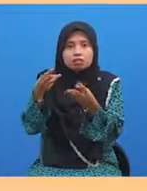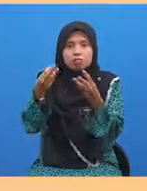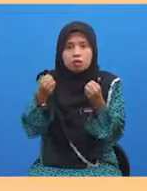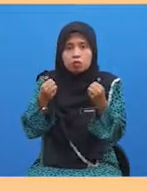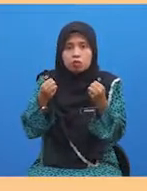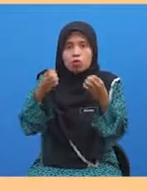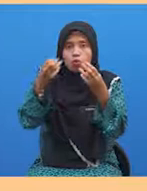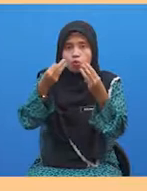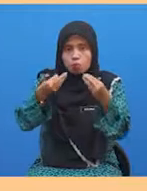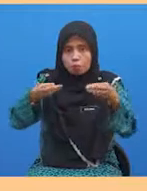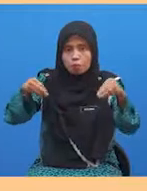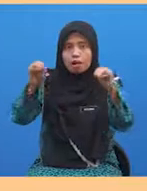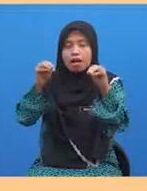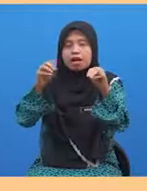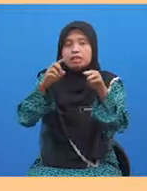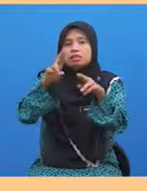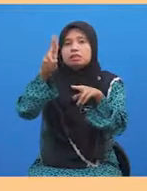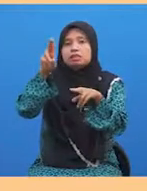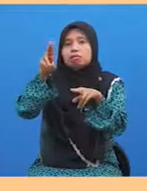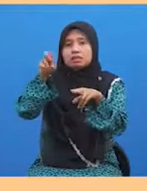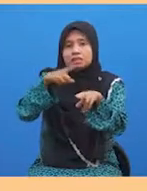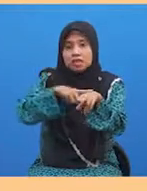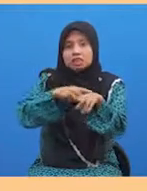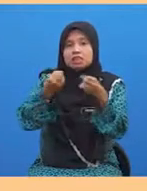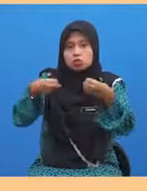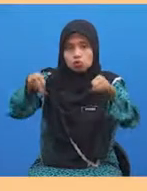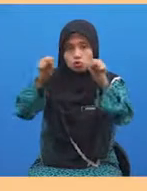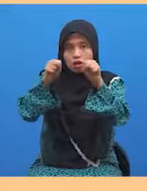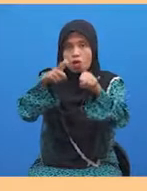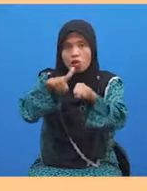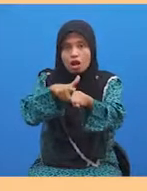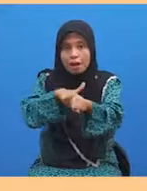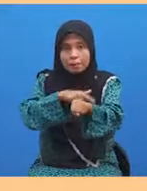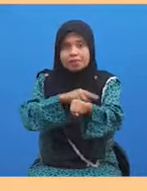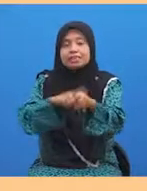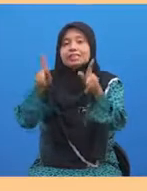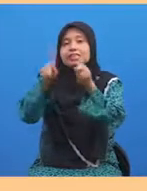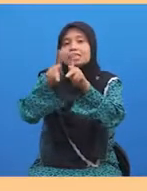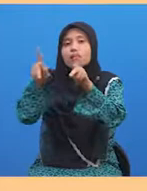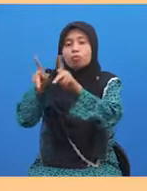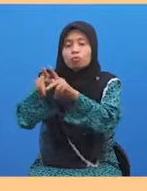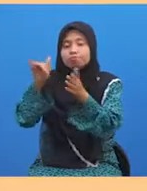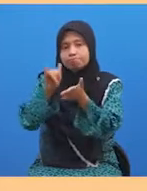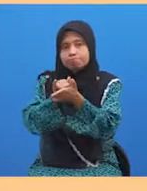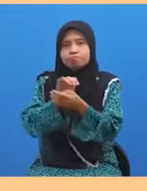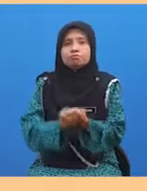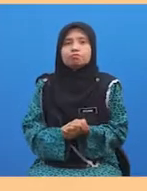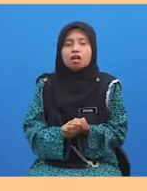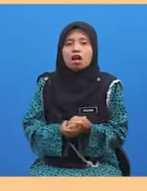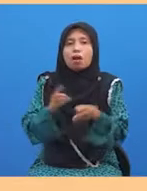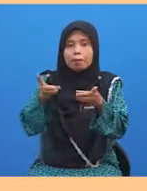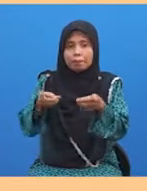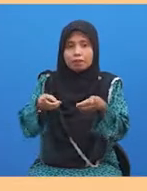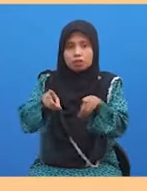hanya mahu kubah dipasang di surau lama di kampung tersebut. Peristiwa